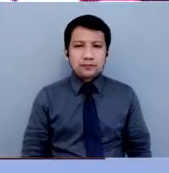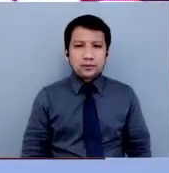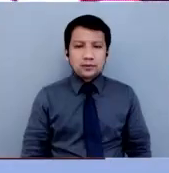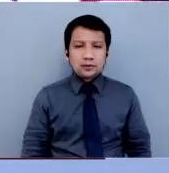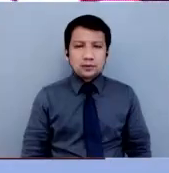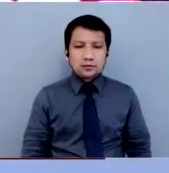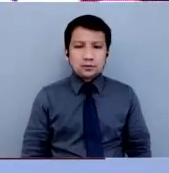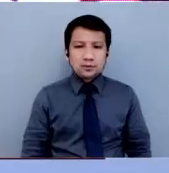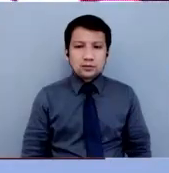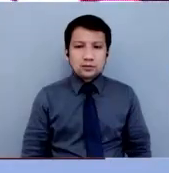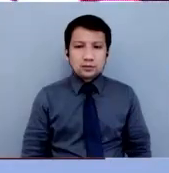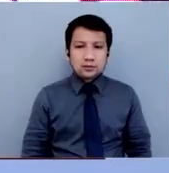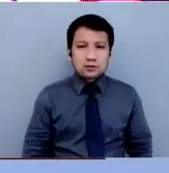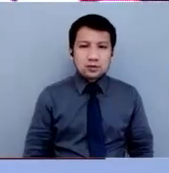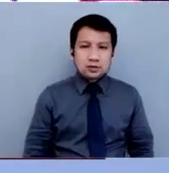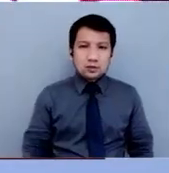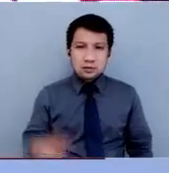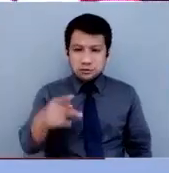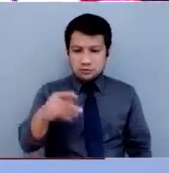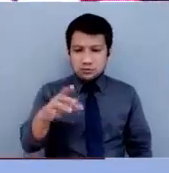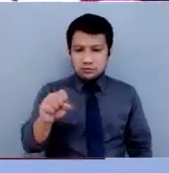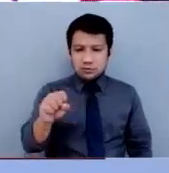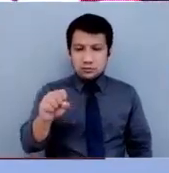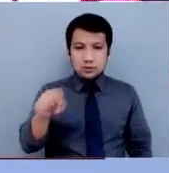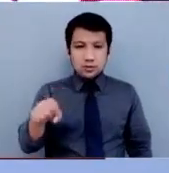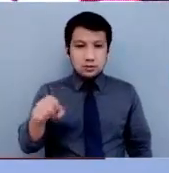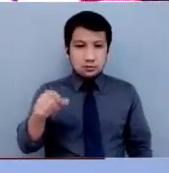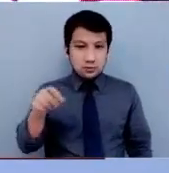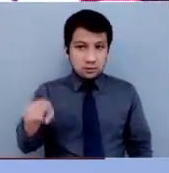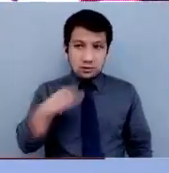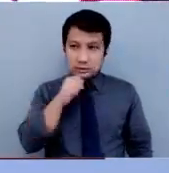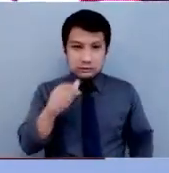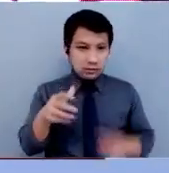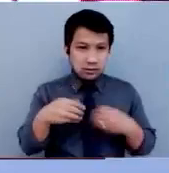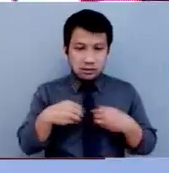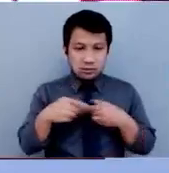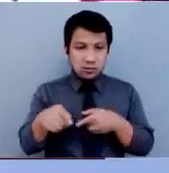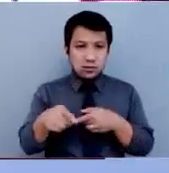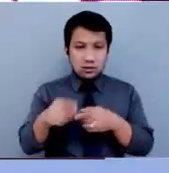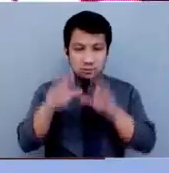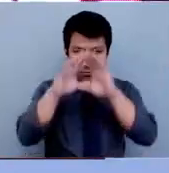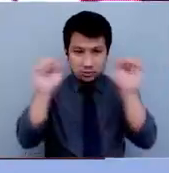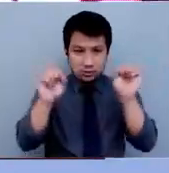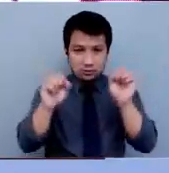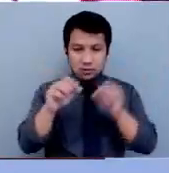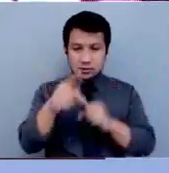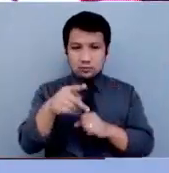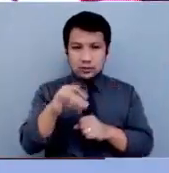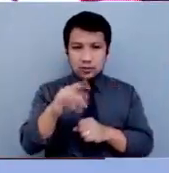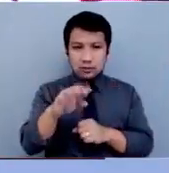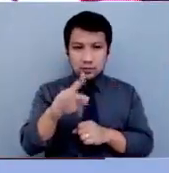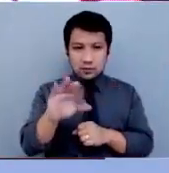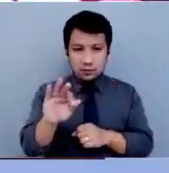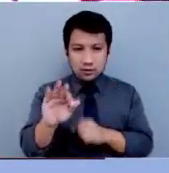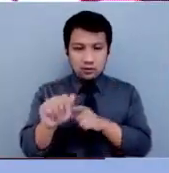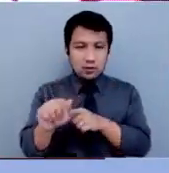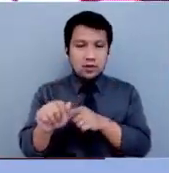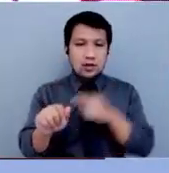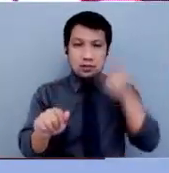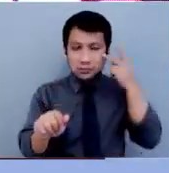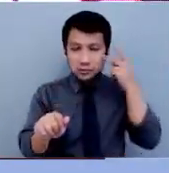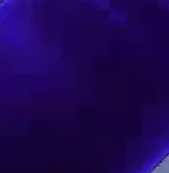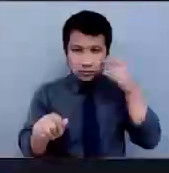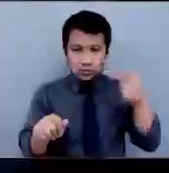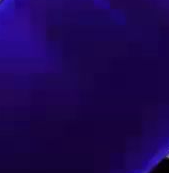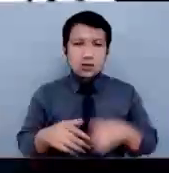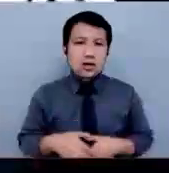Dineklara ng persona non grata ng Philippine Olympic Committee ang Pangulo ng Philippine Athletics Track and Field Association or PATAFA na si Philip Wico.